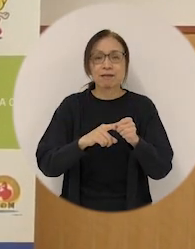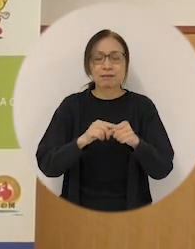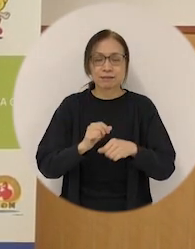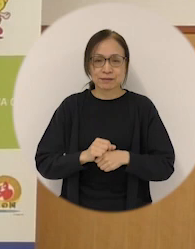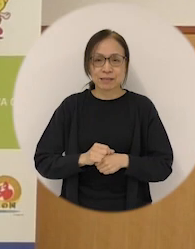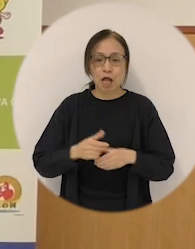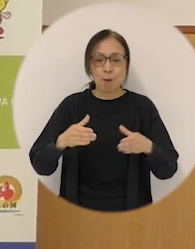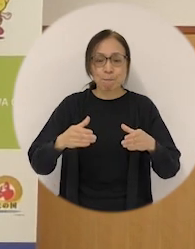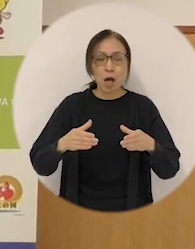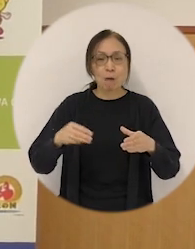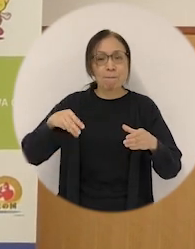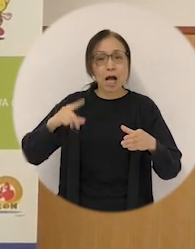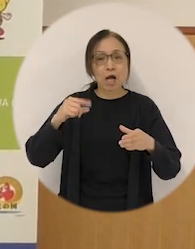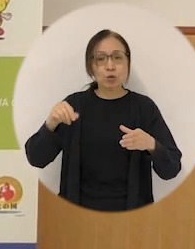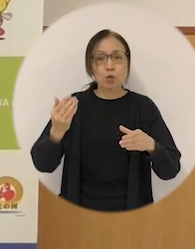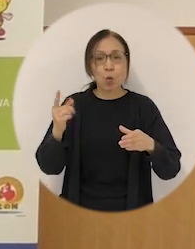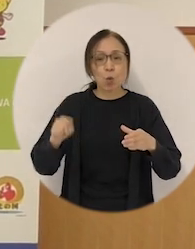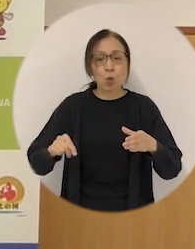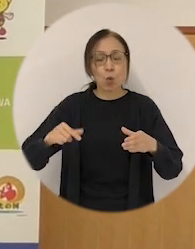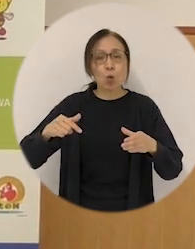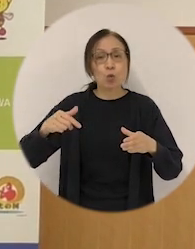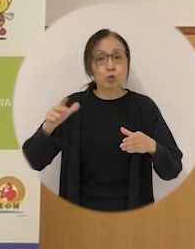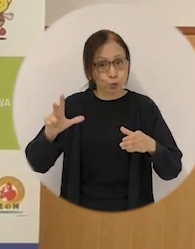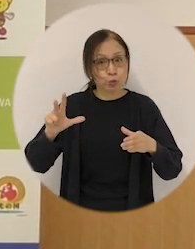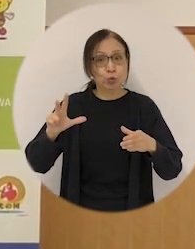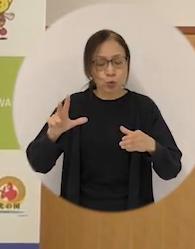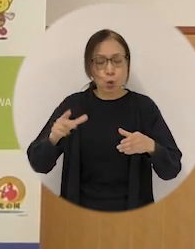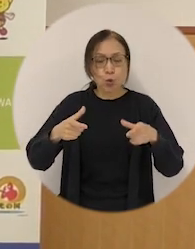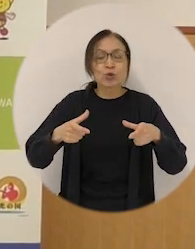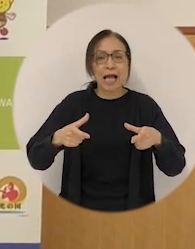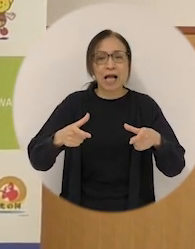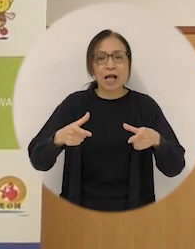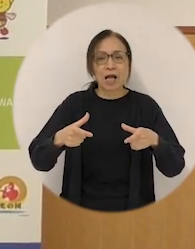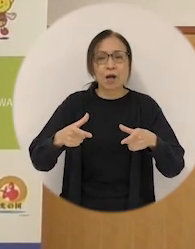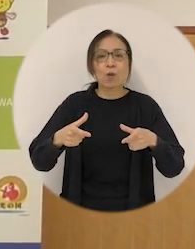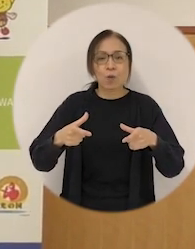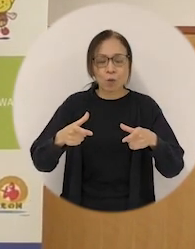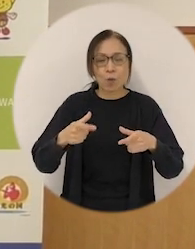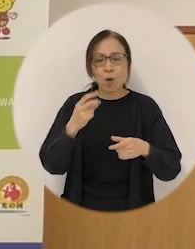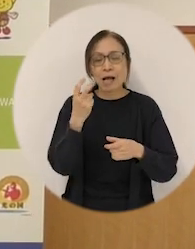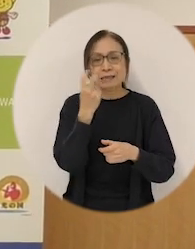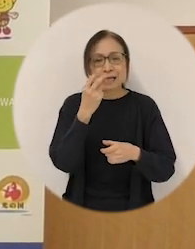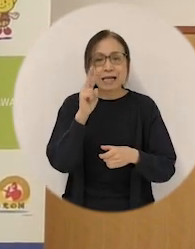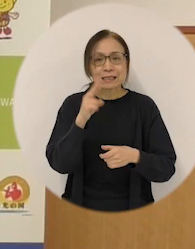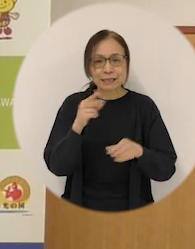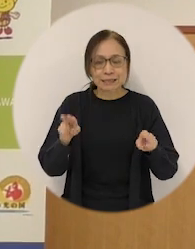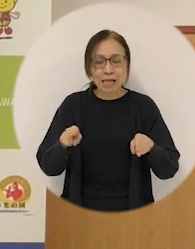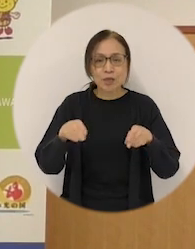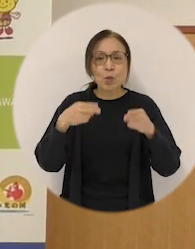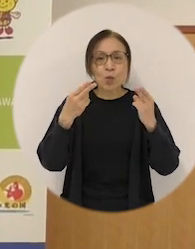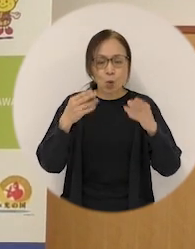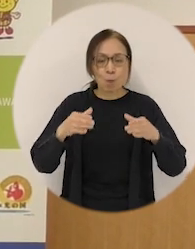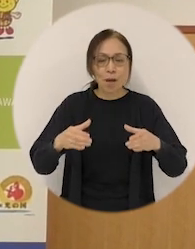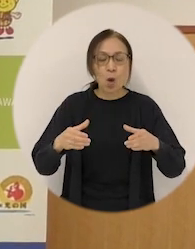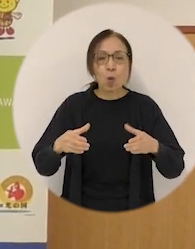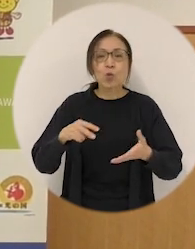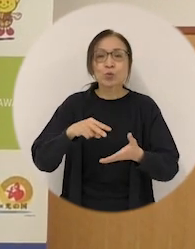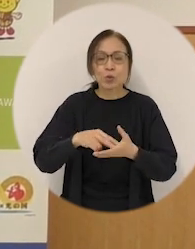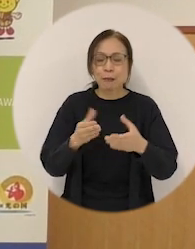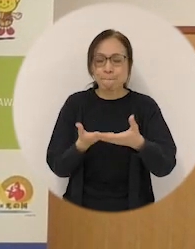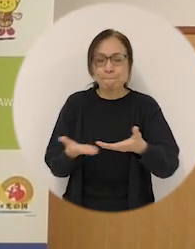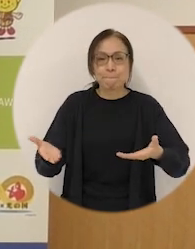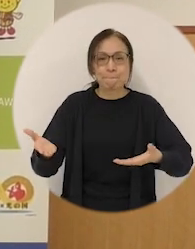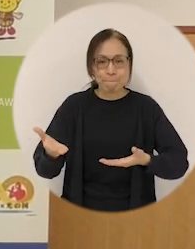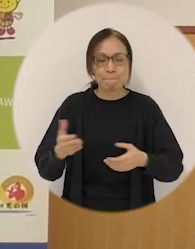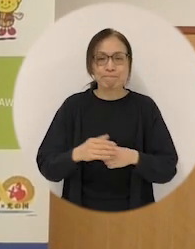の蓋をですね交換し互いに管理用マンホールとして設置いたします。今回交